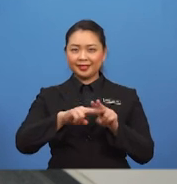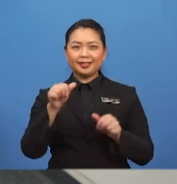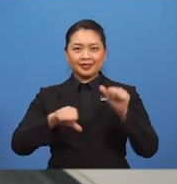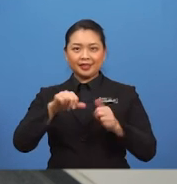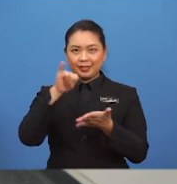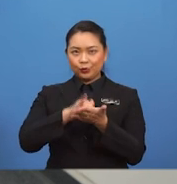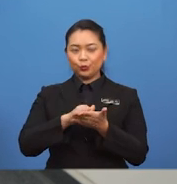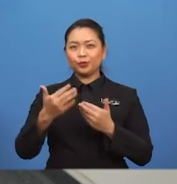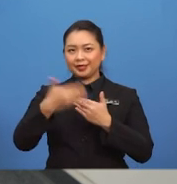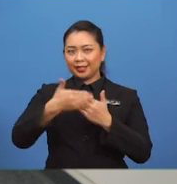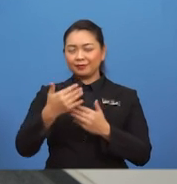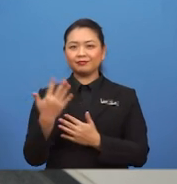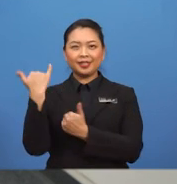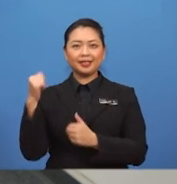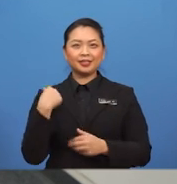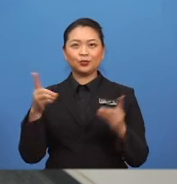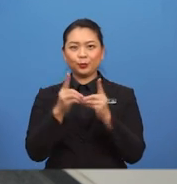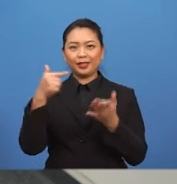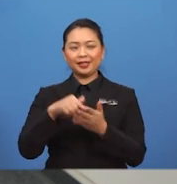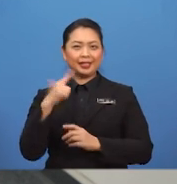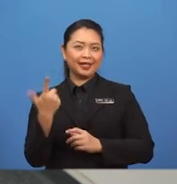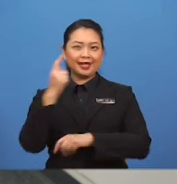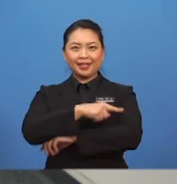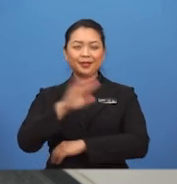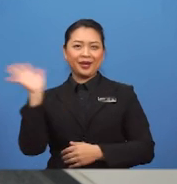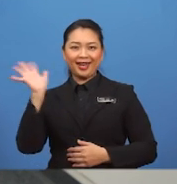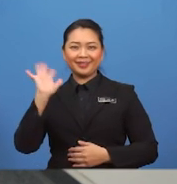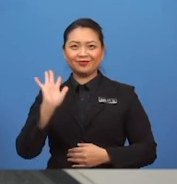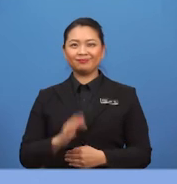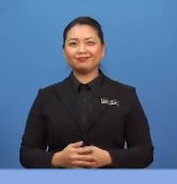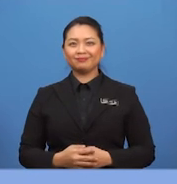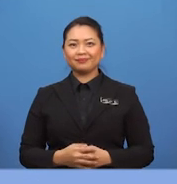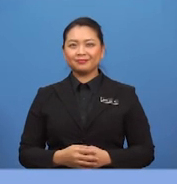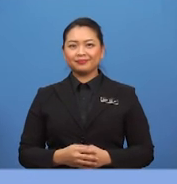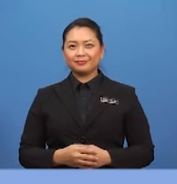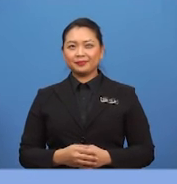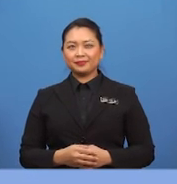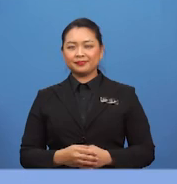sains itu mudah. Semoga kita berjumpa lagi di lain hari. Bye!